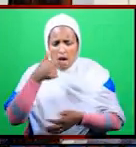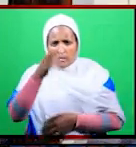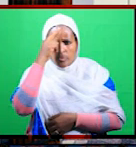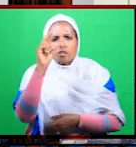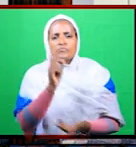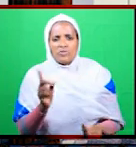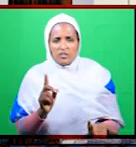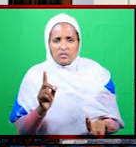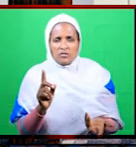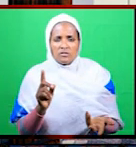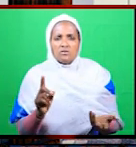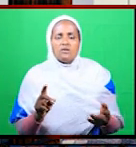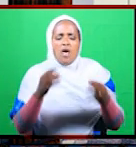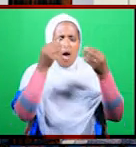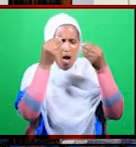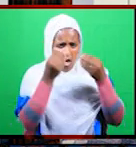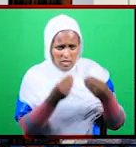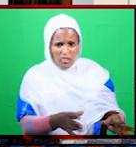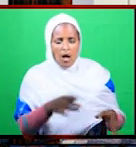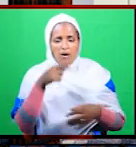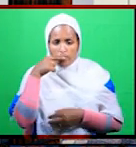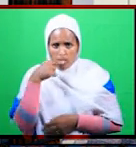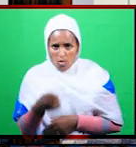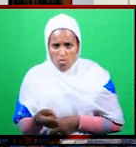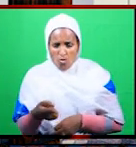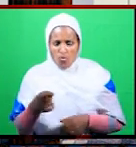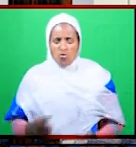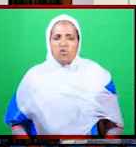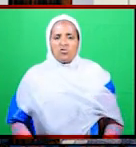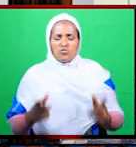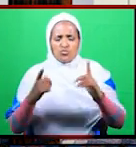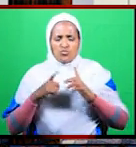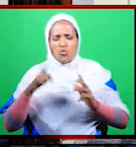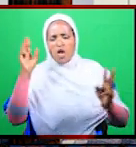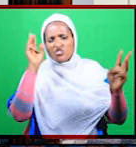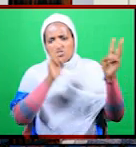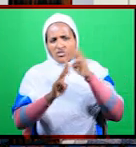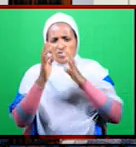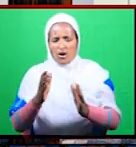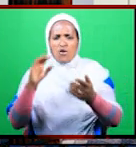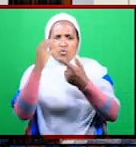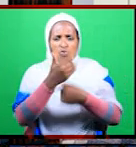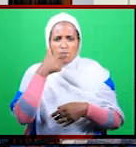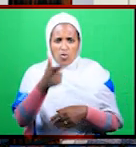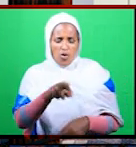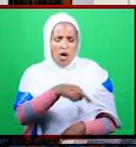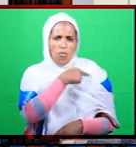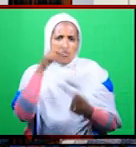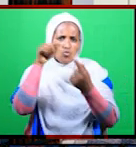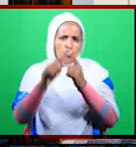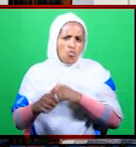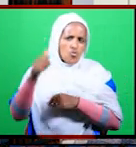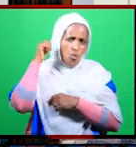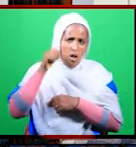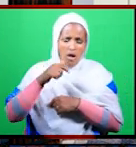ያልኩበት ምክንያት ለምንድን ነው? አጣን ብለውም እኮ ኑሮ አስቸገረን ብለው እኮ